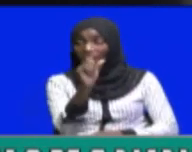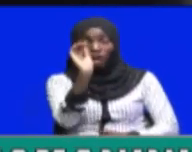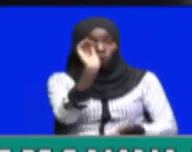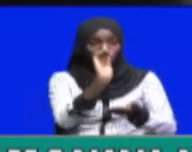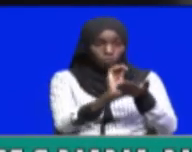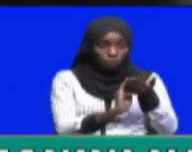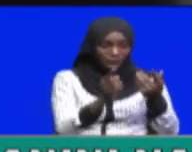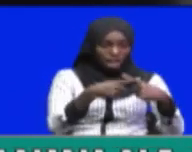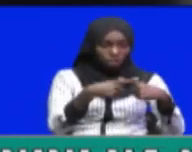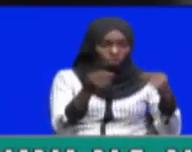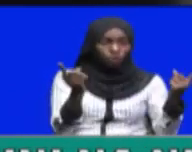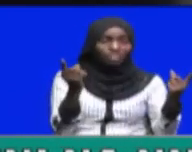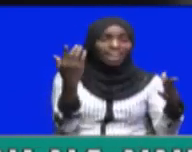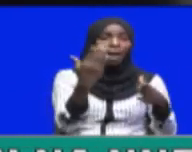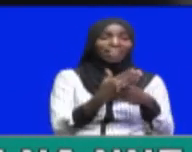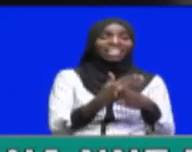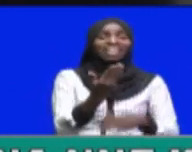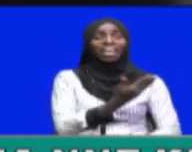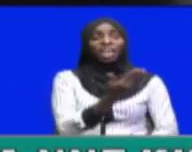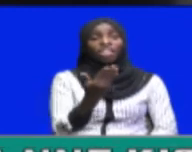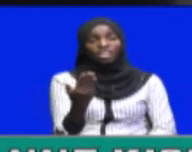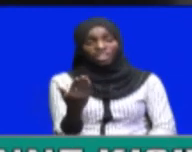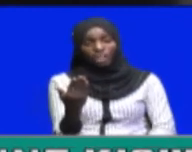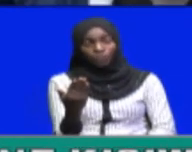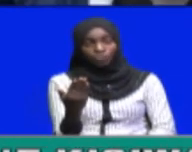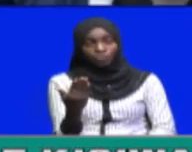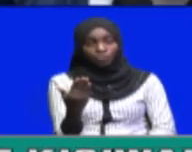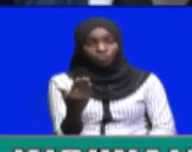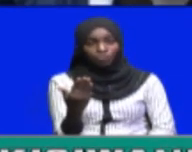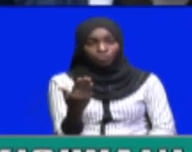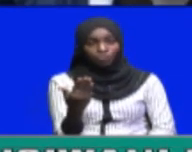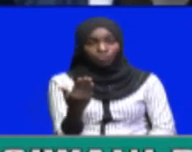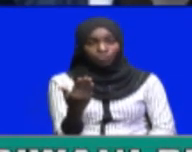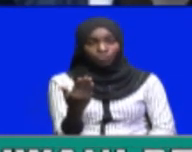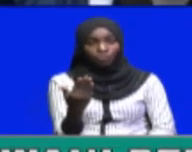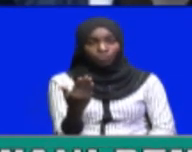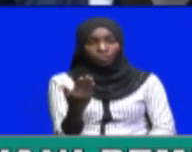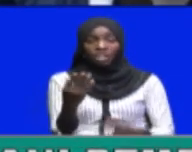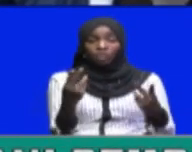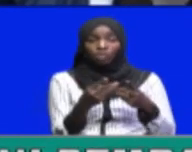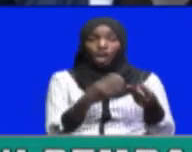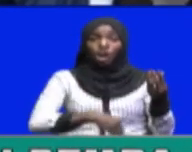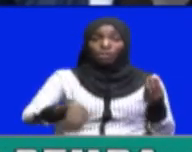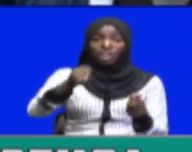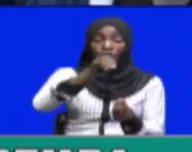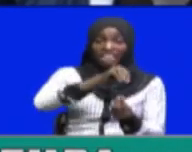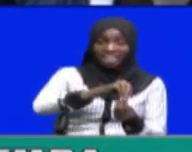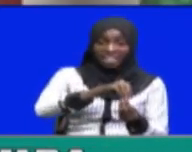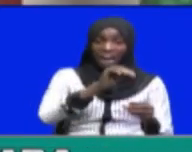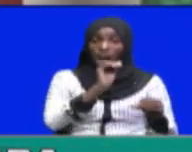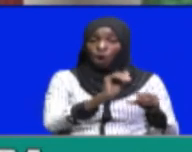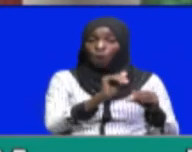zilivyowahi kutokea baadhi ya taasisi nyingine za kifedha nchini kutokana na kuongezeka kwa idadi ya wanachama kila